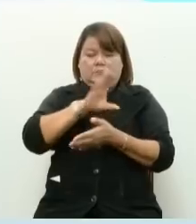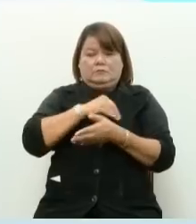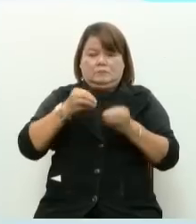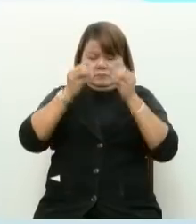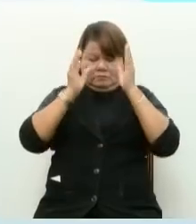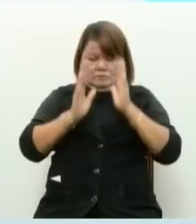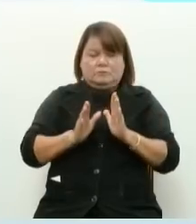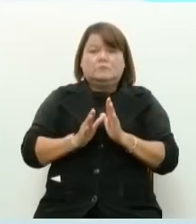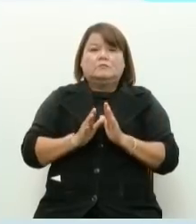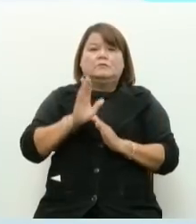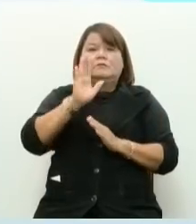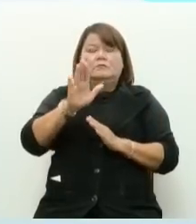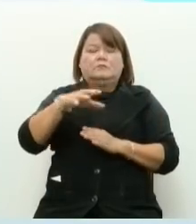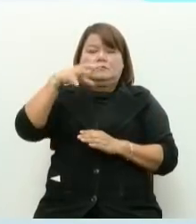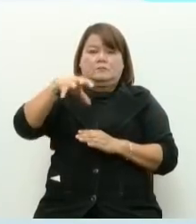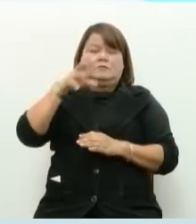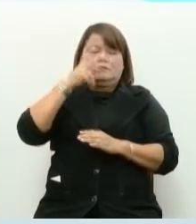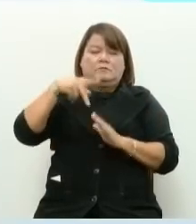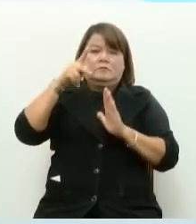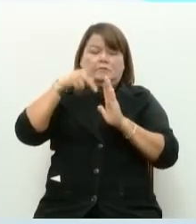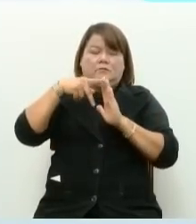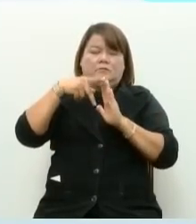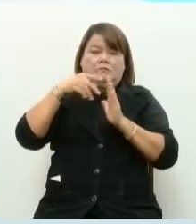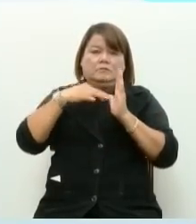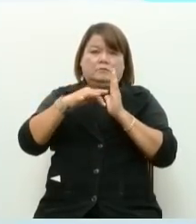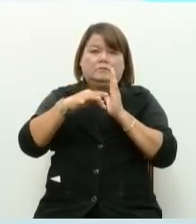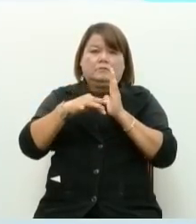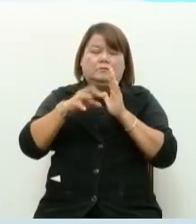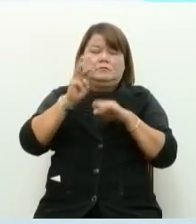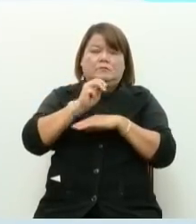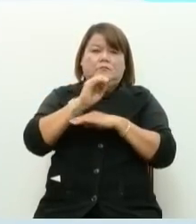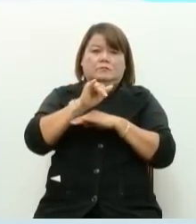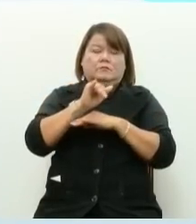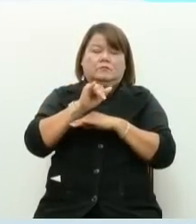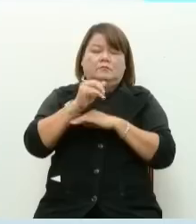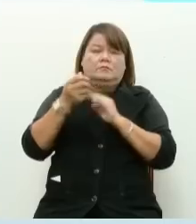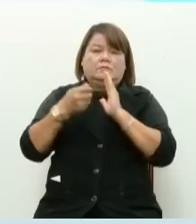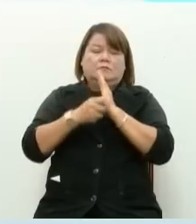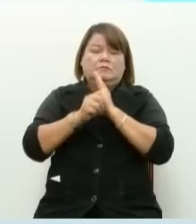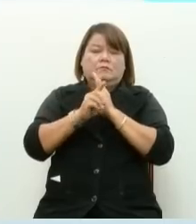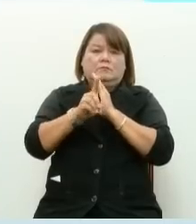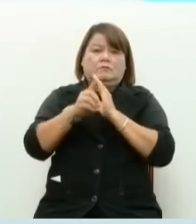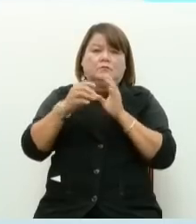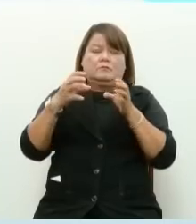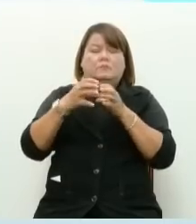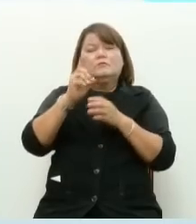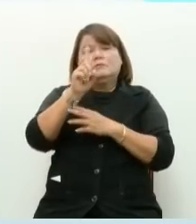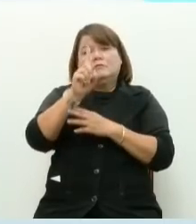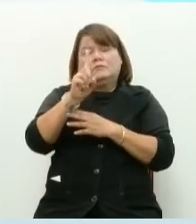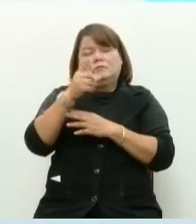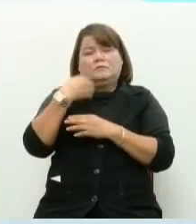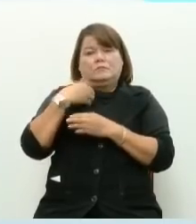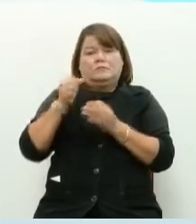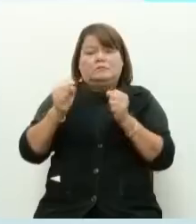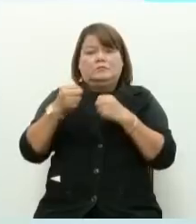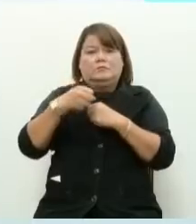ทางการศึกษาของสำนักงานเขตพื้นที่การศึกษามัธยมศึกษาอุดรธานีรุ่นที่1 นะคะที่สวนป่าหิม